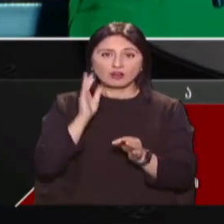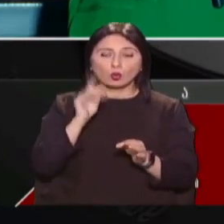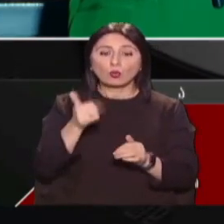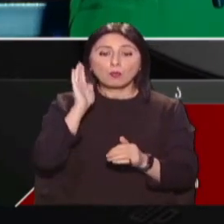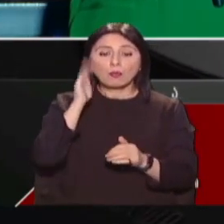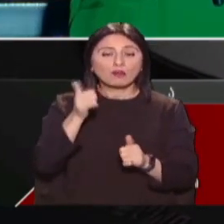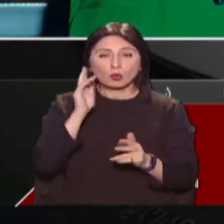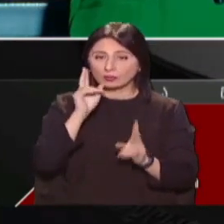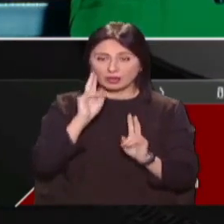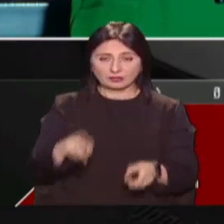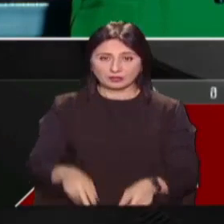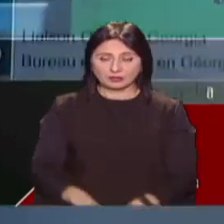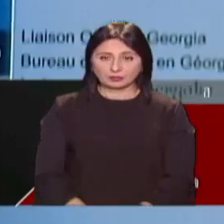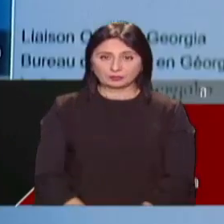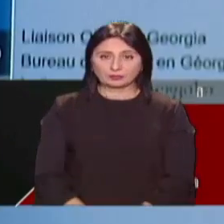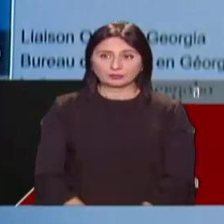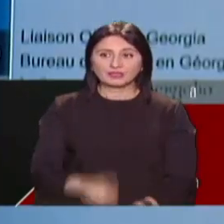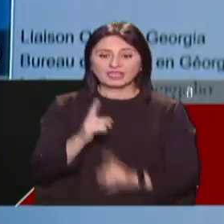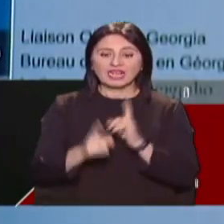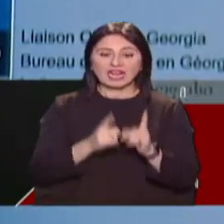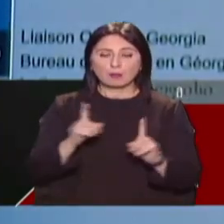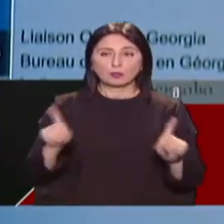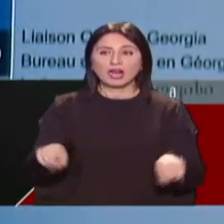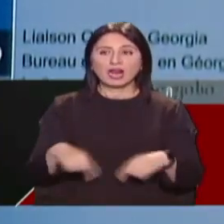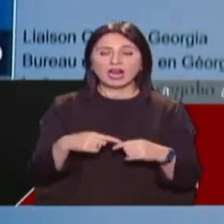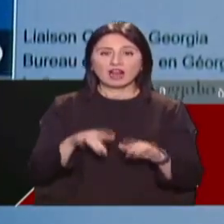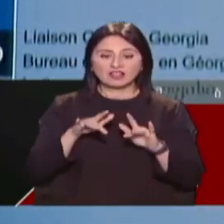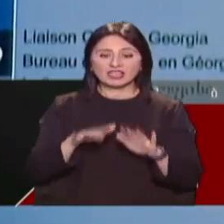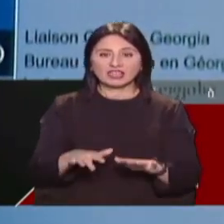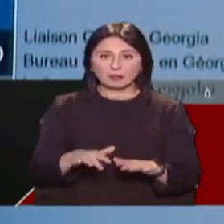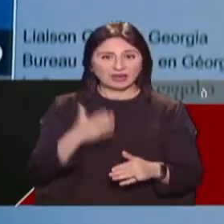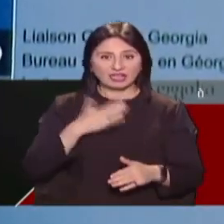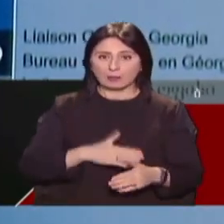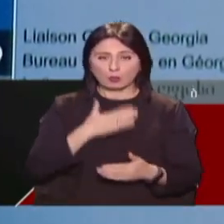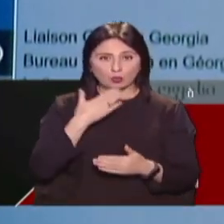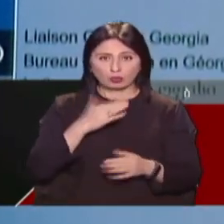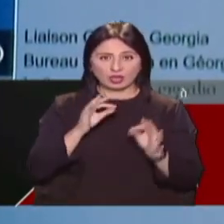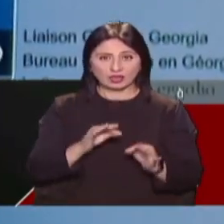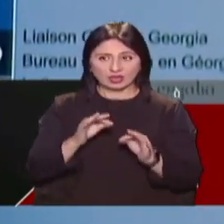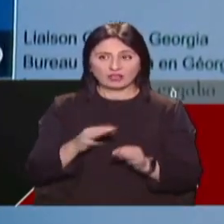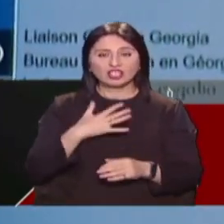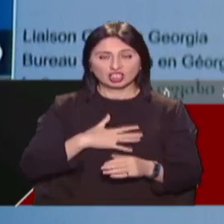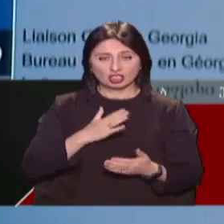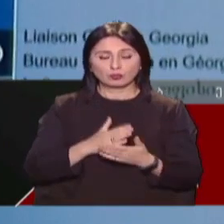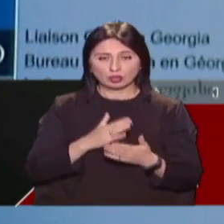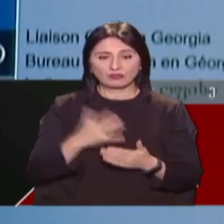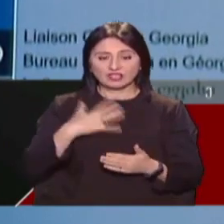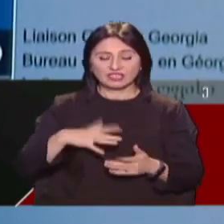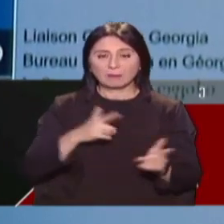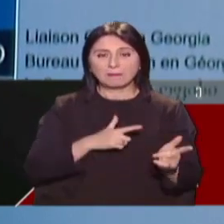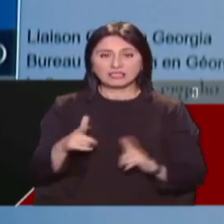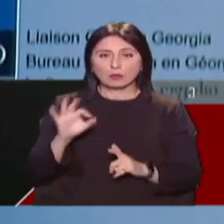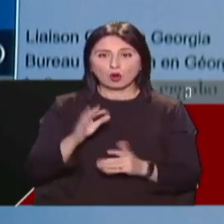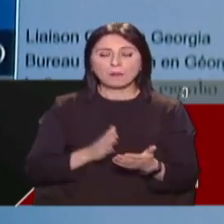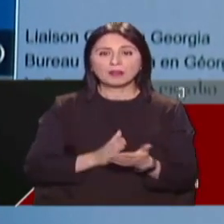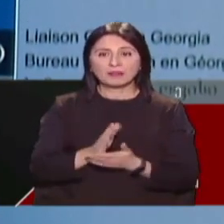იქნება მომავალი. რეფორმების განხორციელების ტემპი არ არის დამაკმაყოფილებელი და შეშფოთება არსებობს საქართველოს